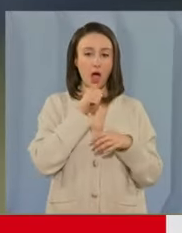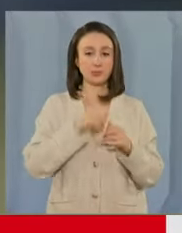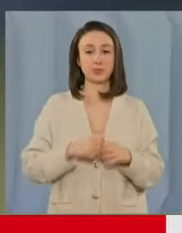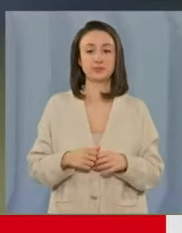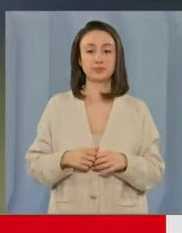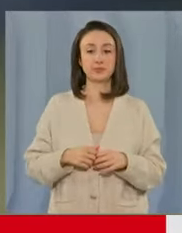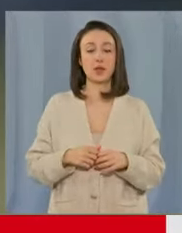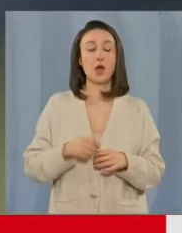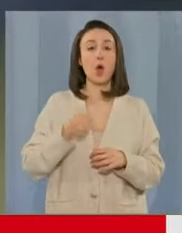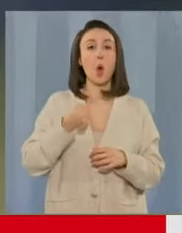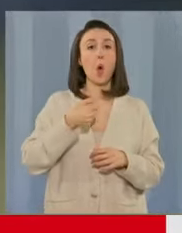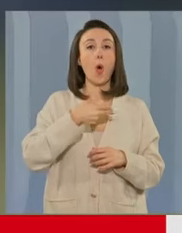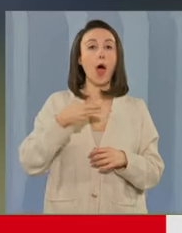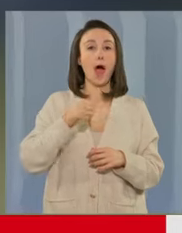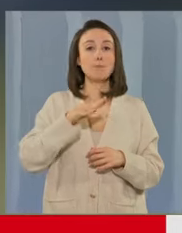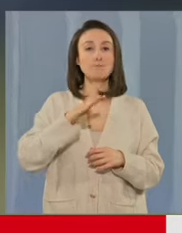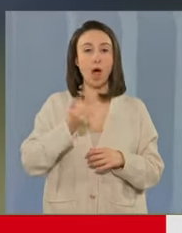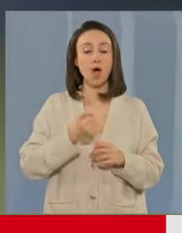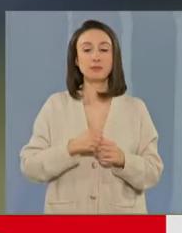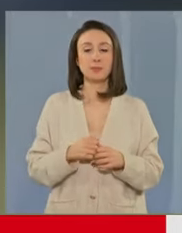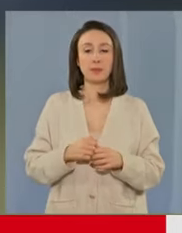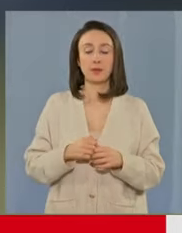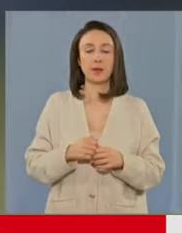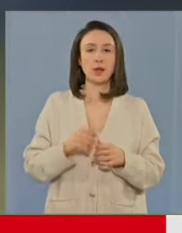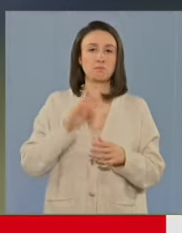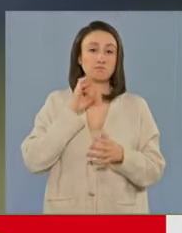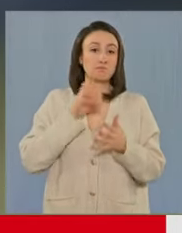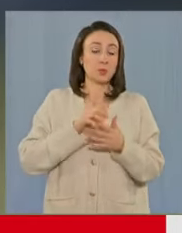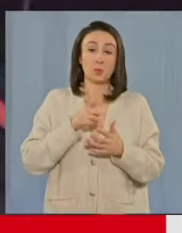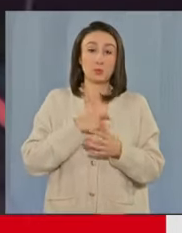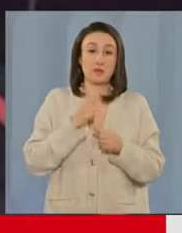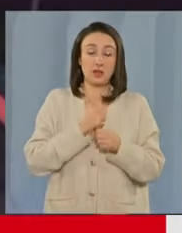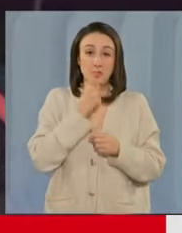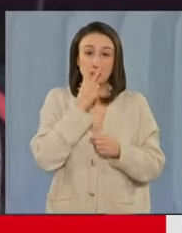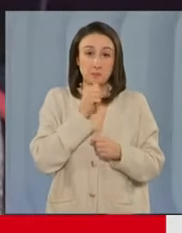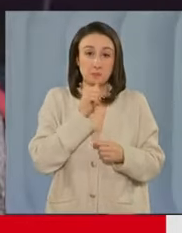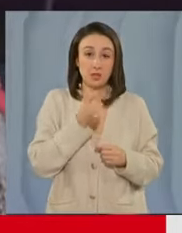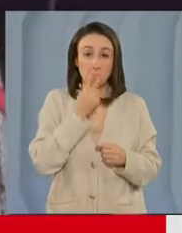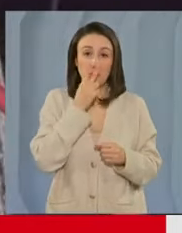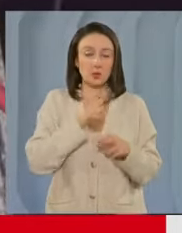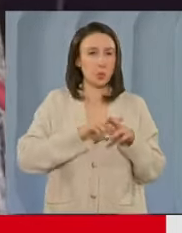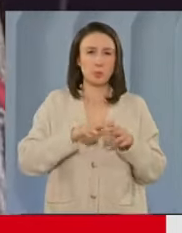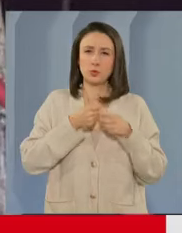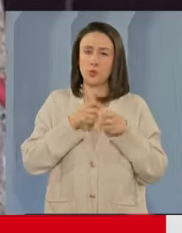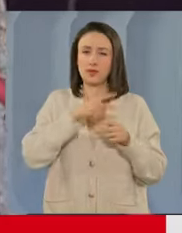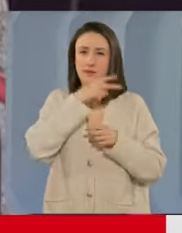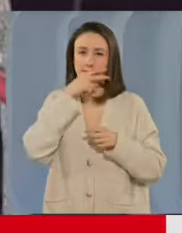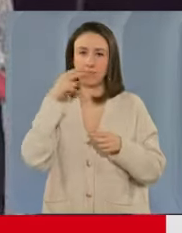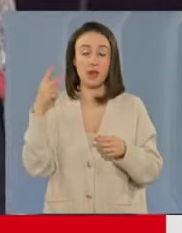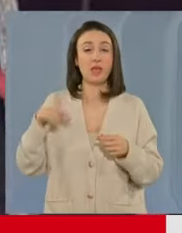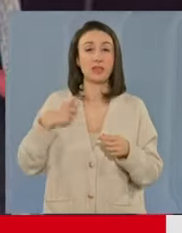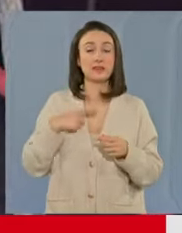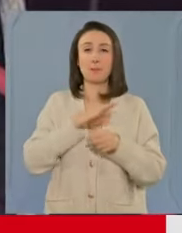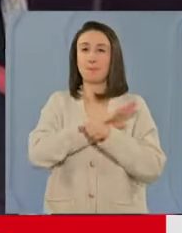localității Ohaba Română localnicii nu au mai putut face nimic Decât să privească neputincioși cum toată agoniseala lor de o viață le este